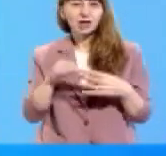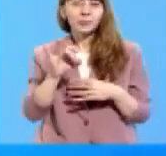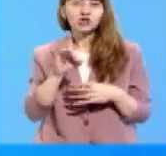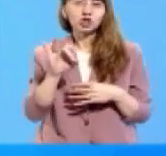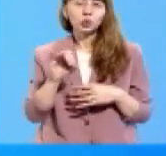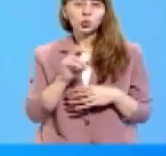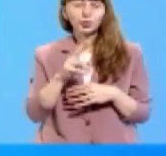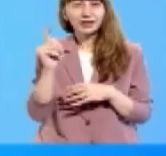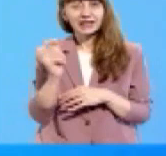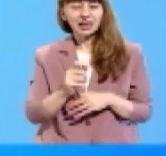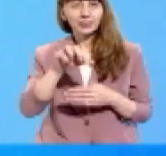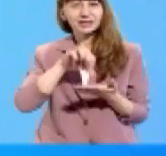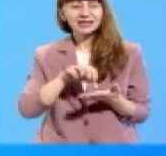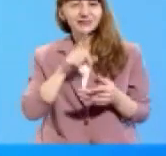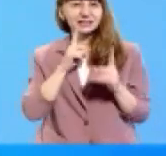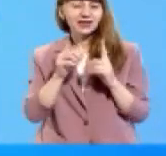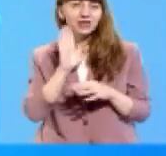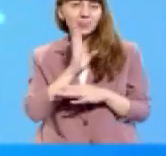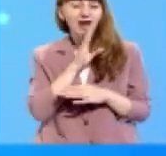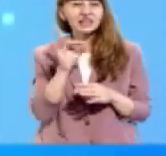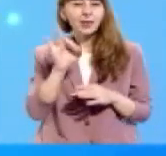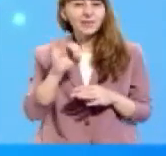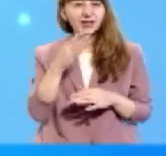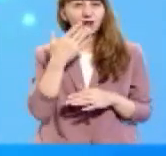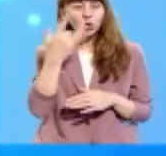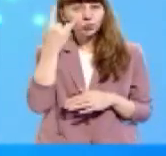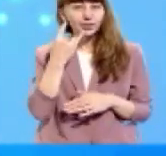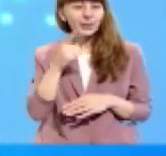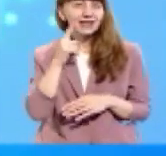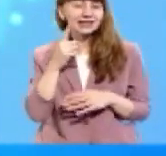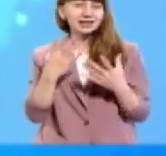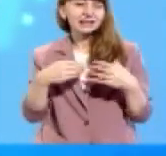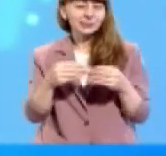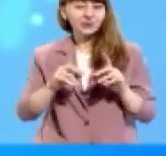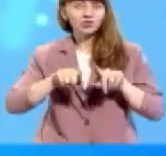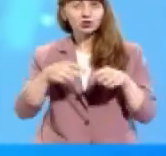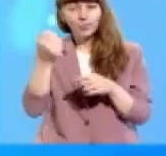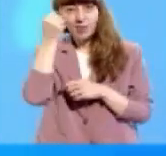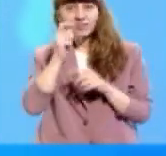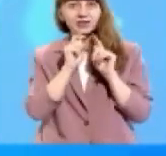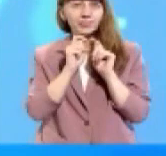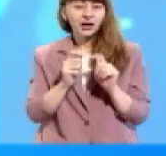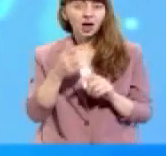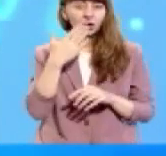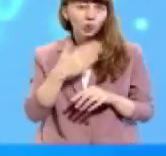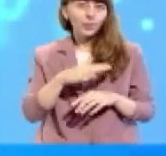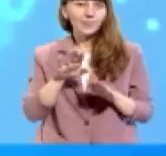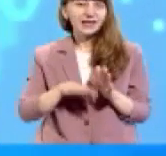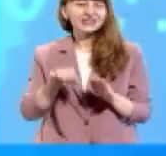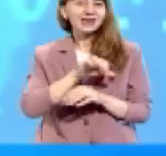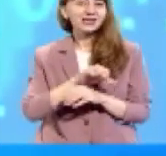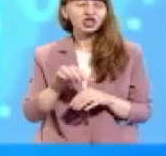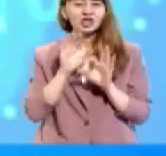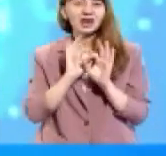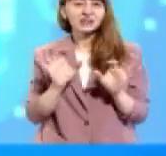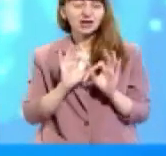Рыбченюк приехали представители Совета матерей при Ассамблее народа Казахстана. Молодоженам вручили памятные подарки. О любви без границ расскажет